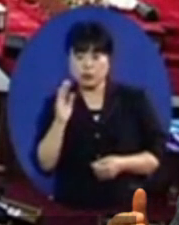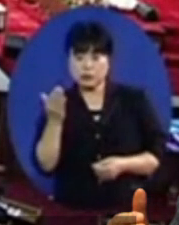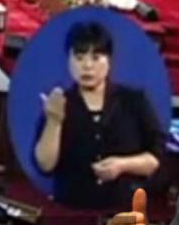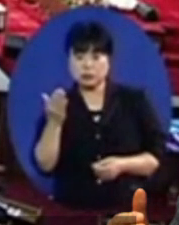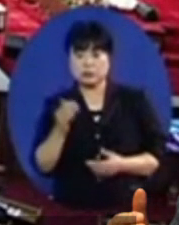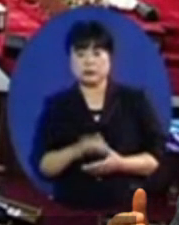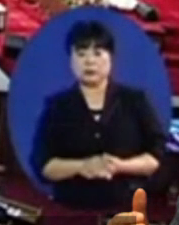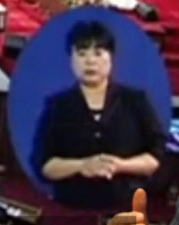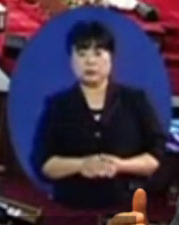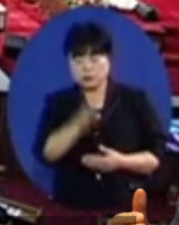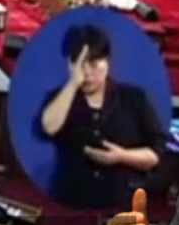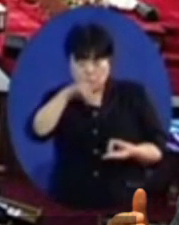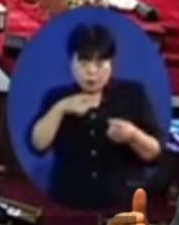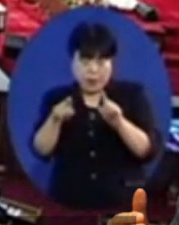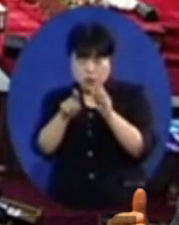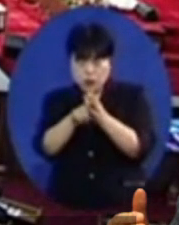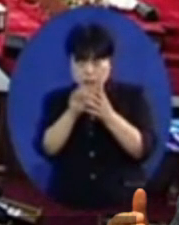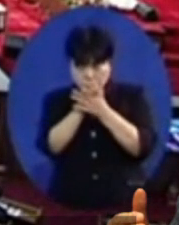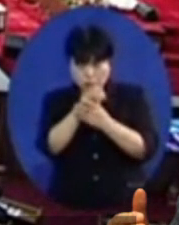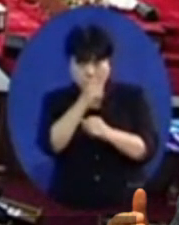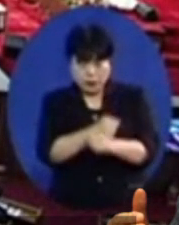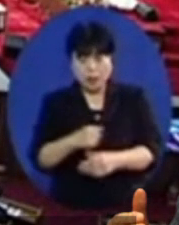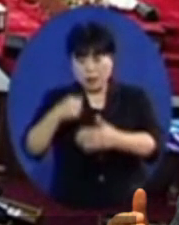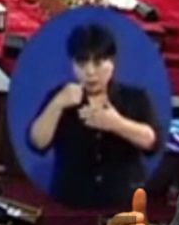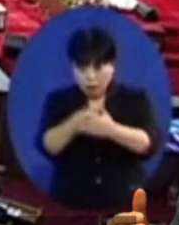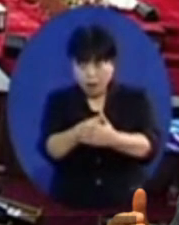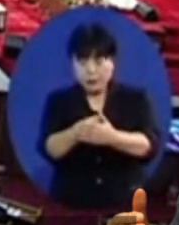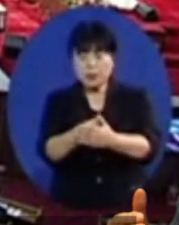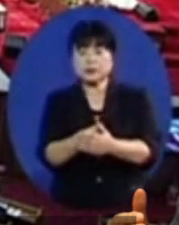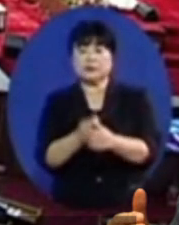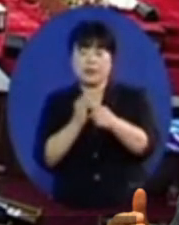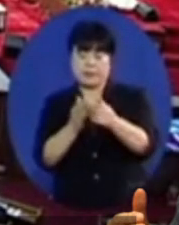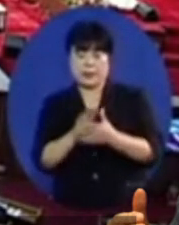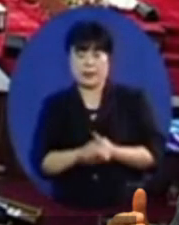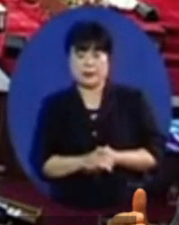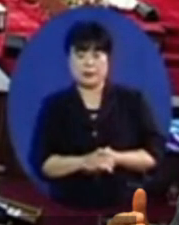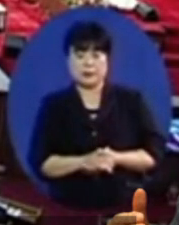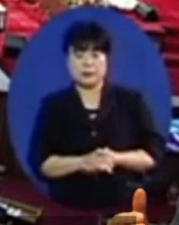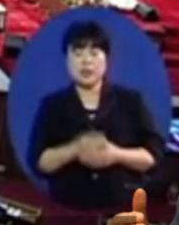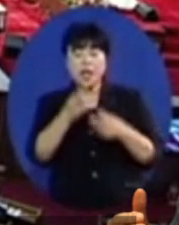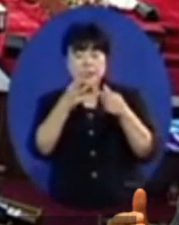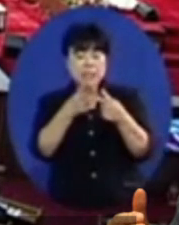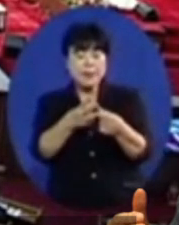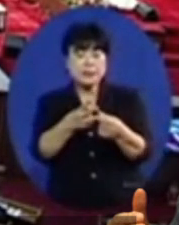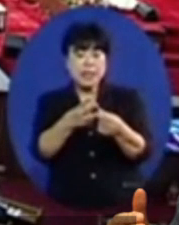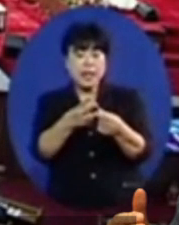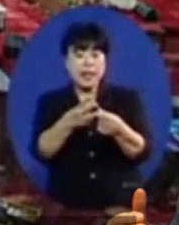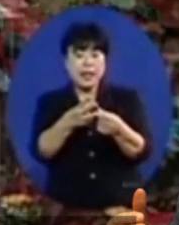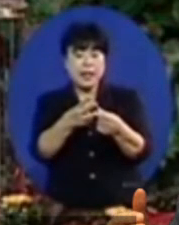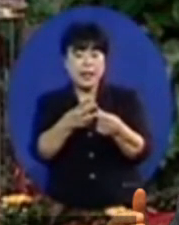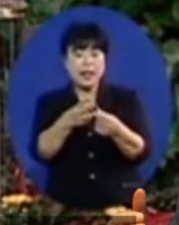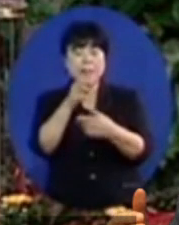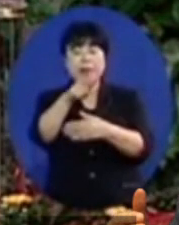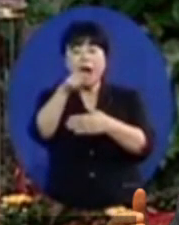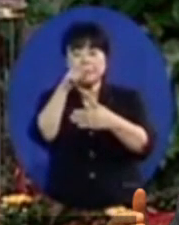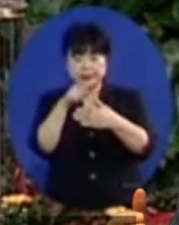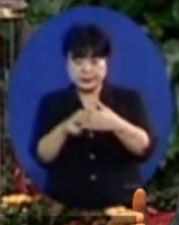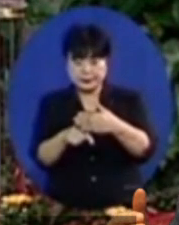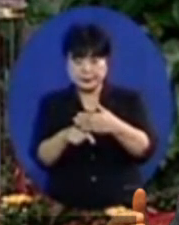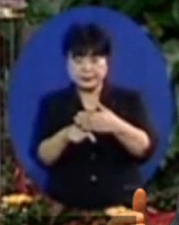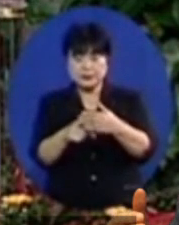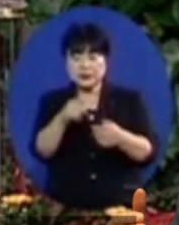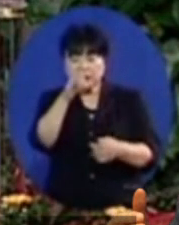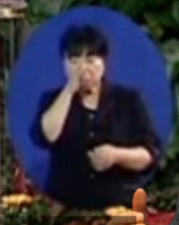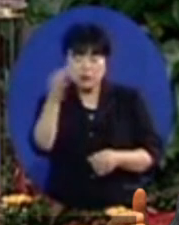노연함 받고 치료받기 위해서 기도할 때 담대하게 하시기 바랍니다. 셋째로 마음이 갖고